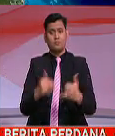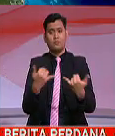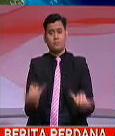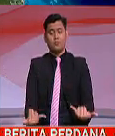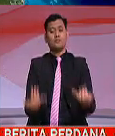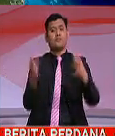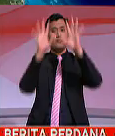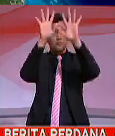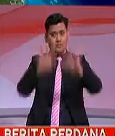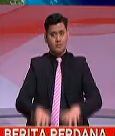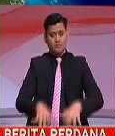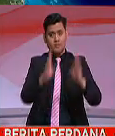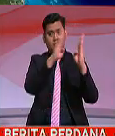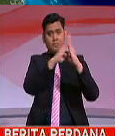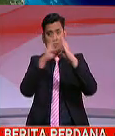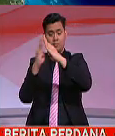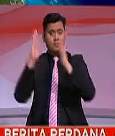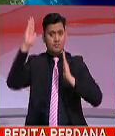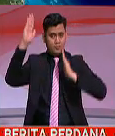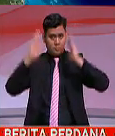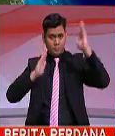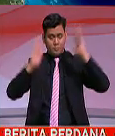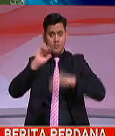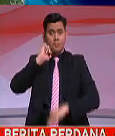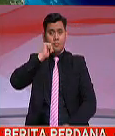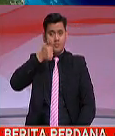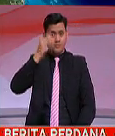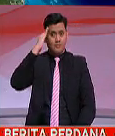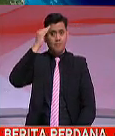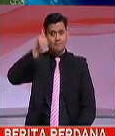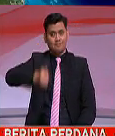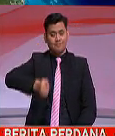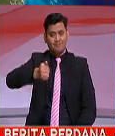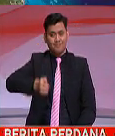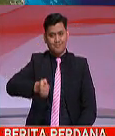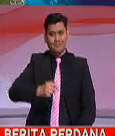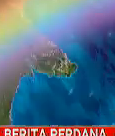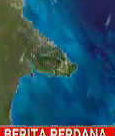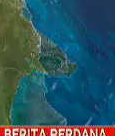paparan ramalan hujan baik bandar-bandar utama di Malaysia sepanjang hari esok. Assalamualaikum.